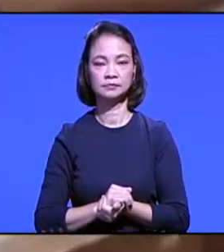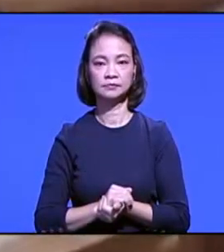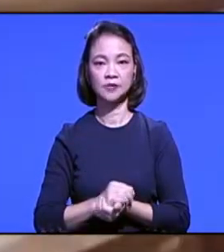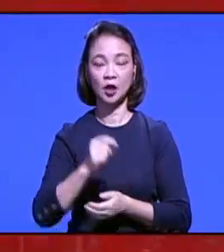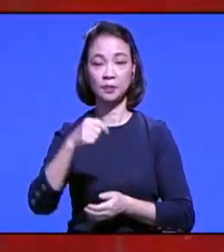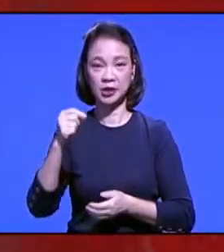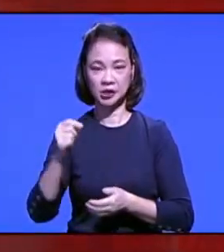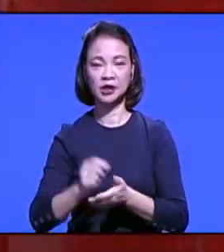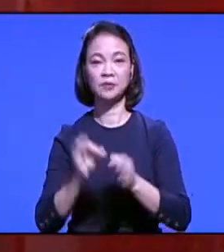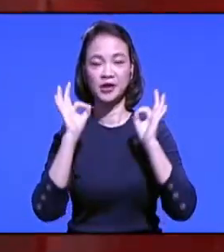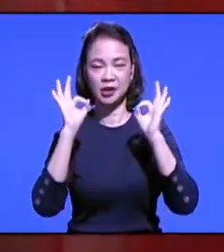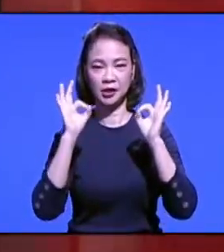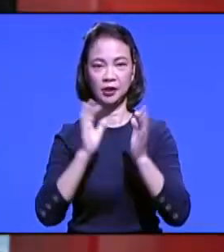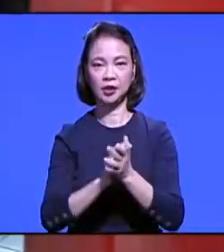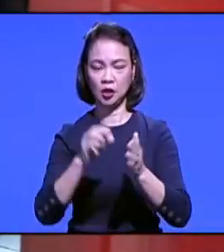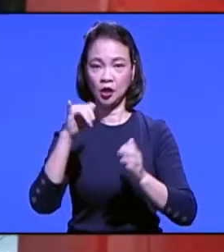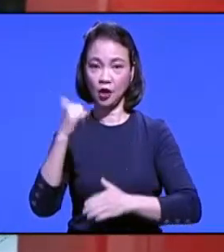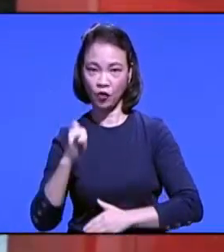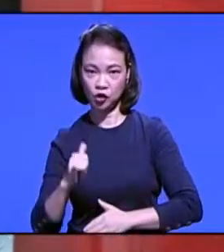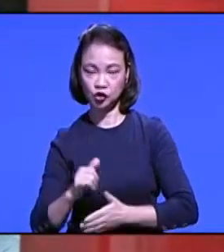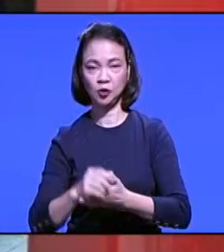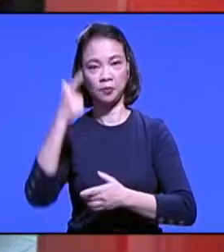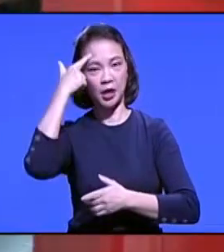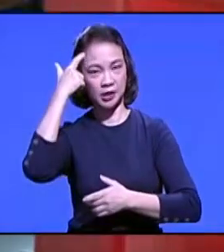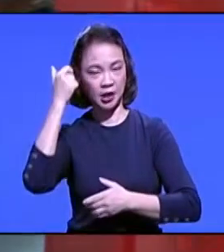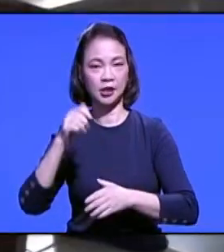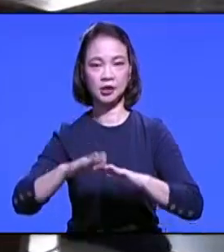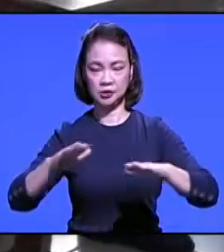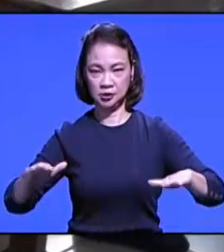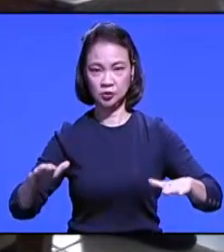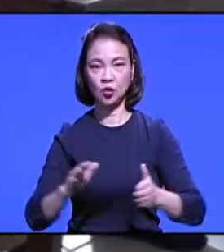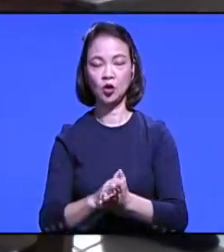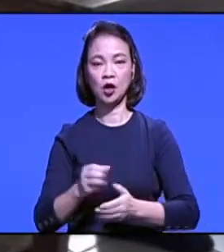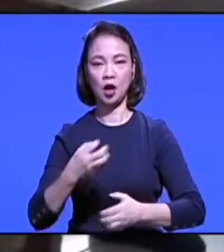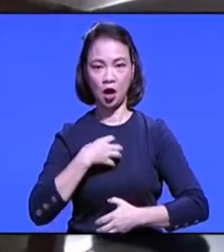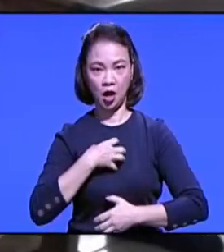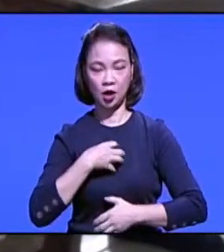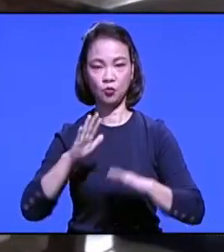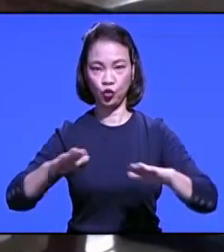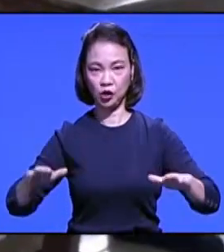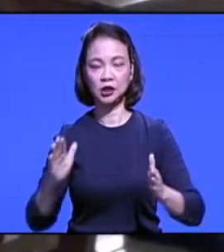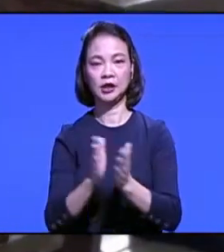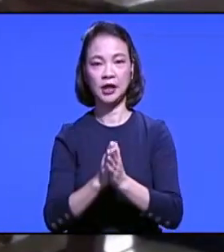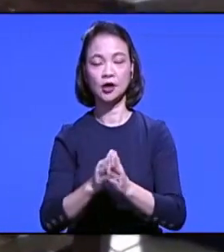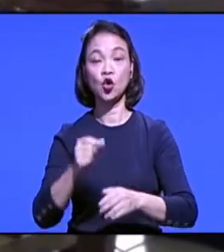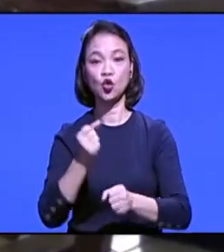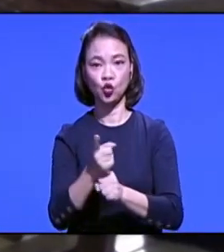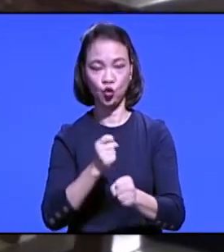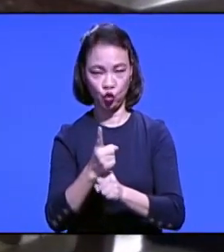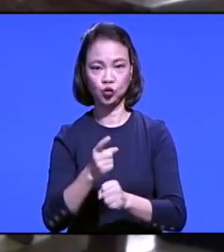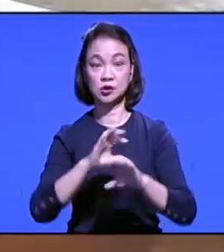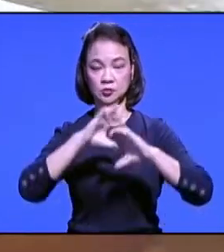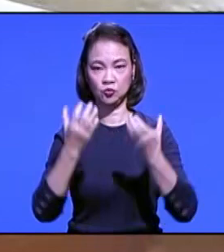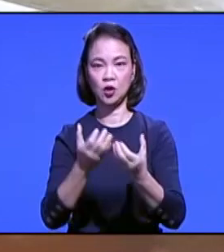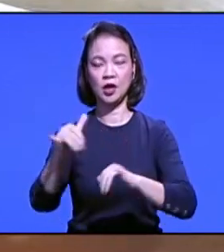Mendikbud berencana mengembalikan evaluasi pembelajaran siswa menjadi hak dan kewenangan guru baik secara pribadi maupun kolektif.